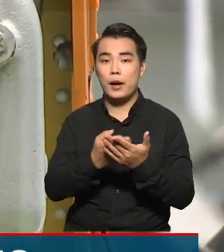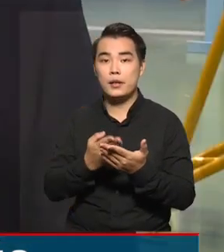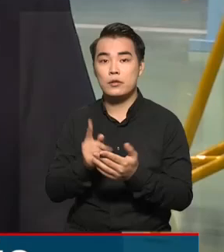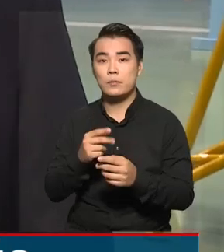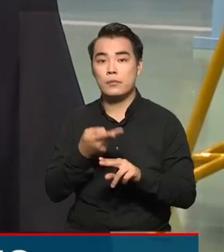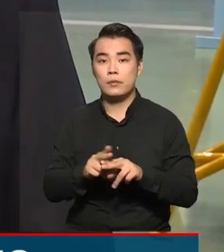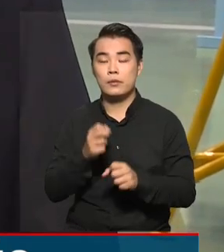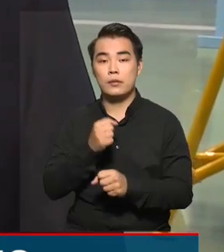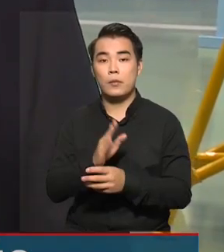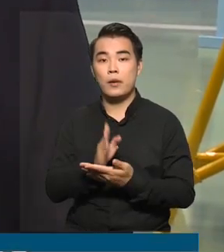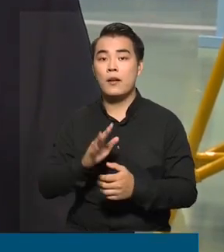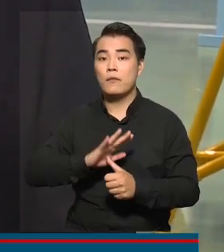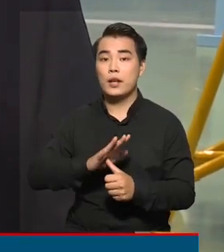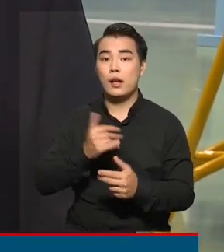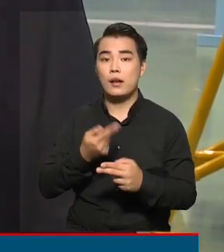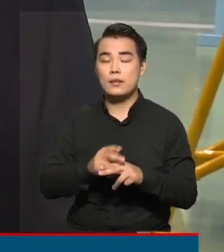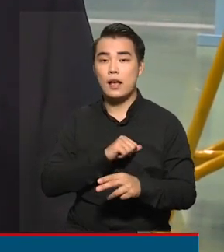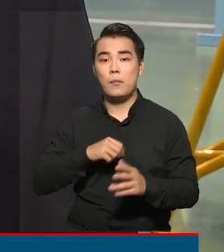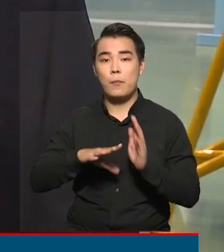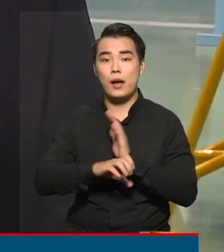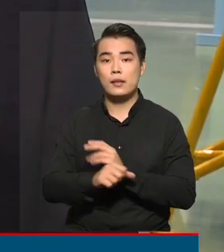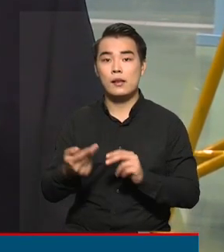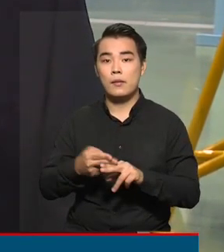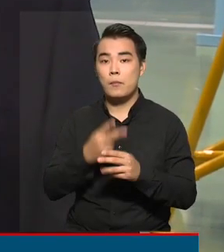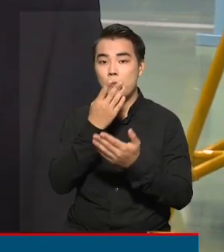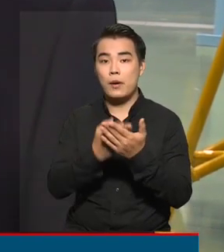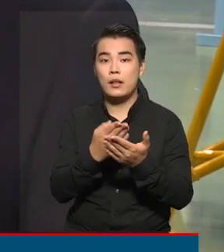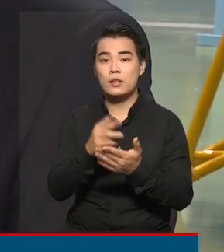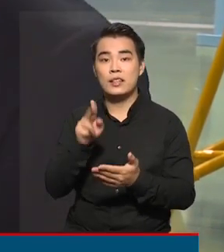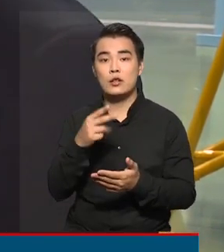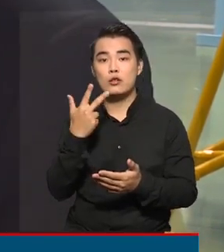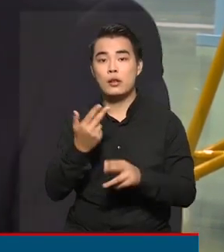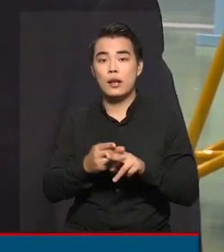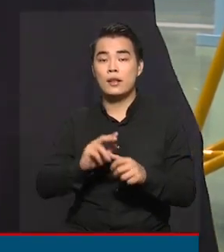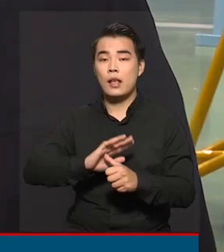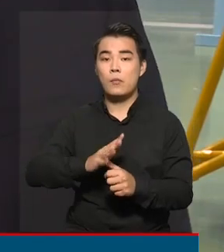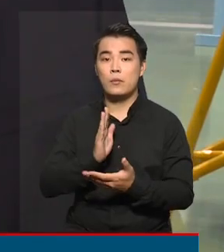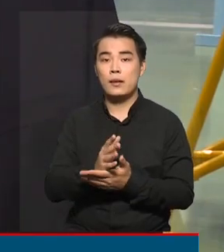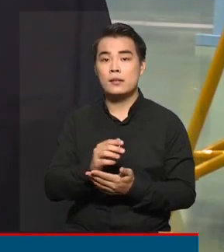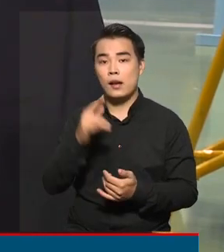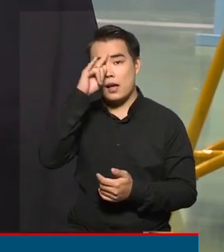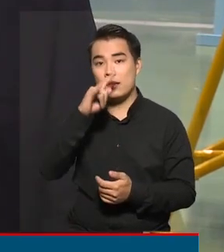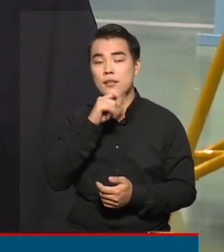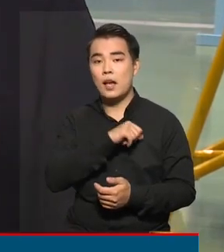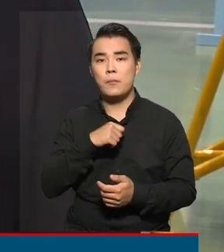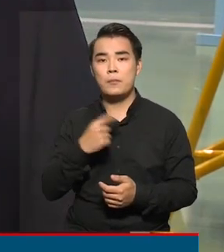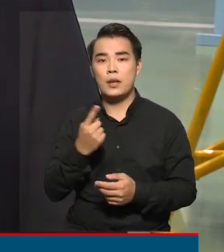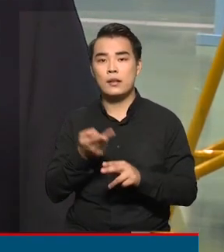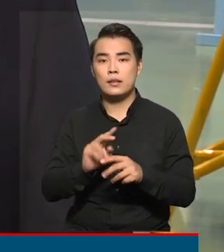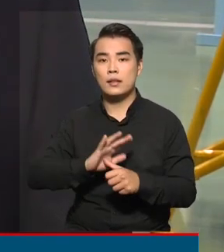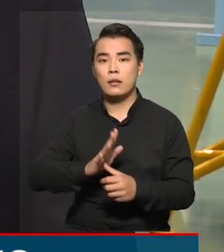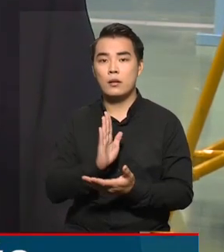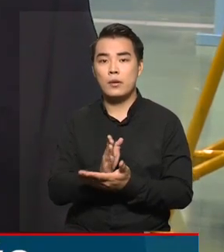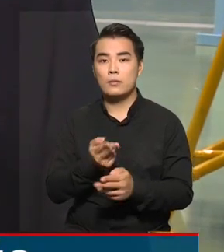мекемелері. Вертолет, который у нас вот самая последняя модификация. Мынау соңғы үлгідегі D3 тікұшағы. Бұл Қазақстандағы жалғыз тікұшақ. Біздің